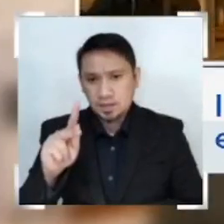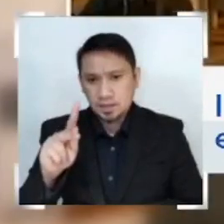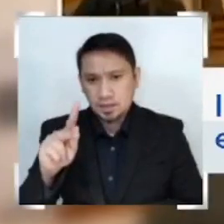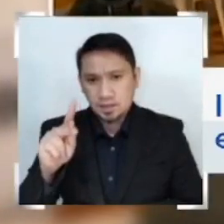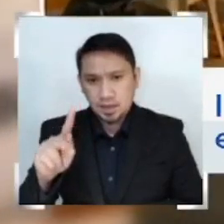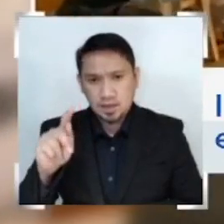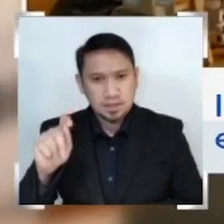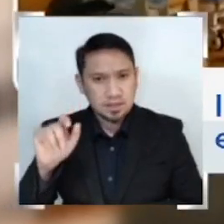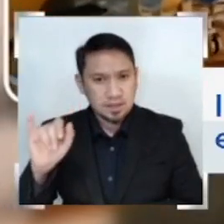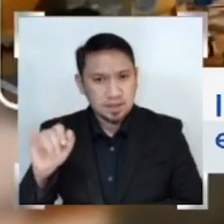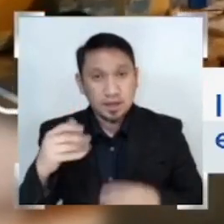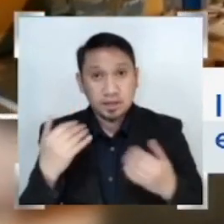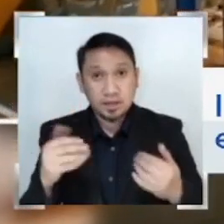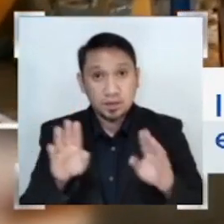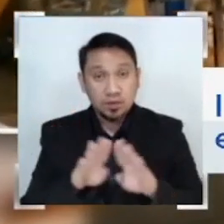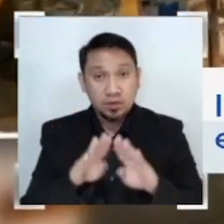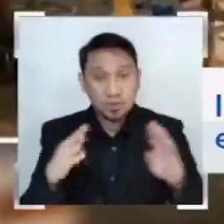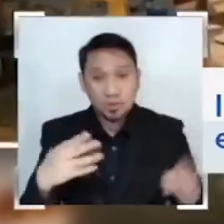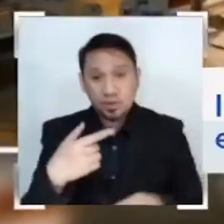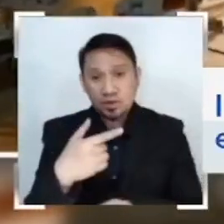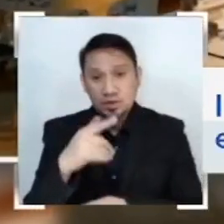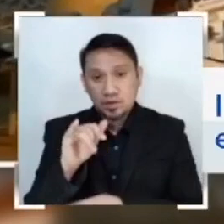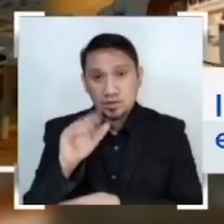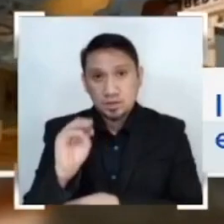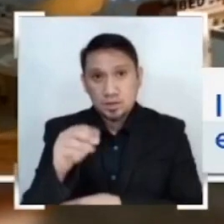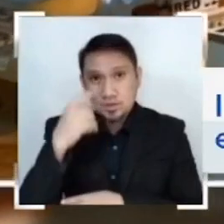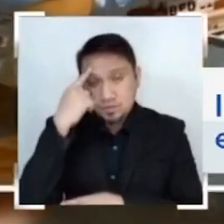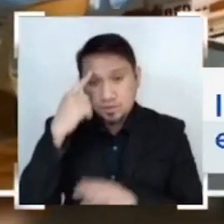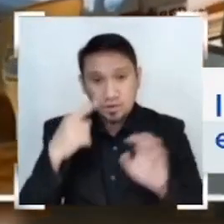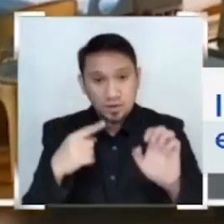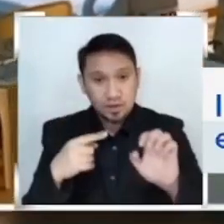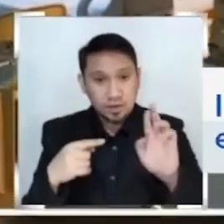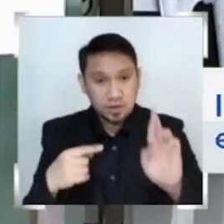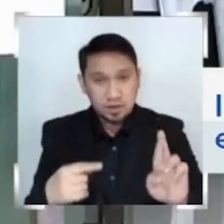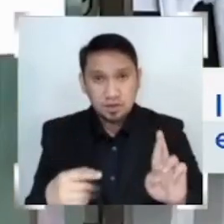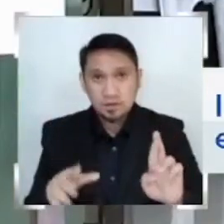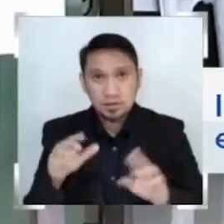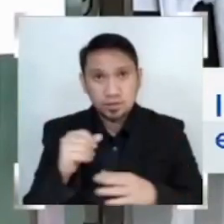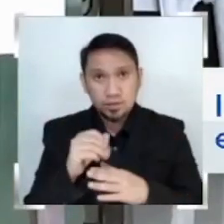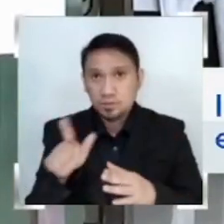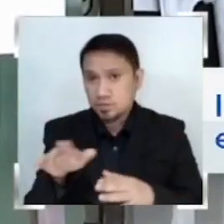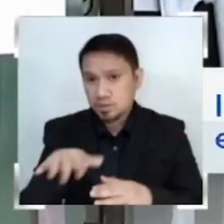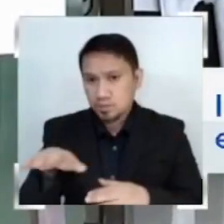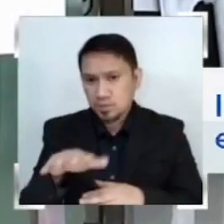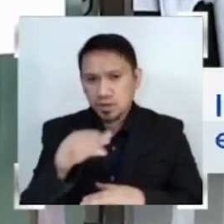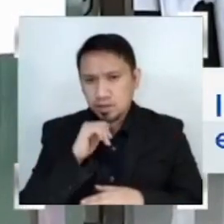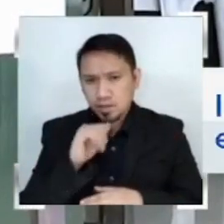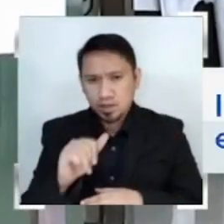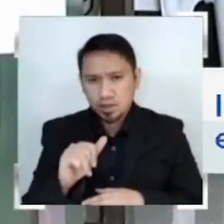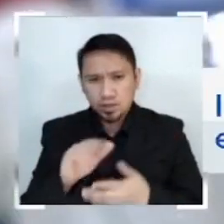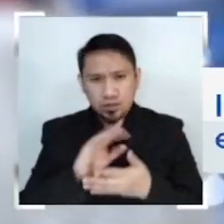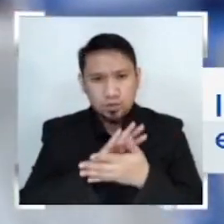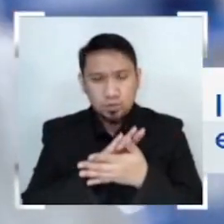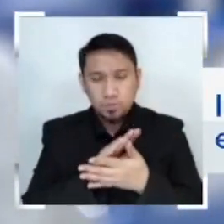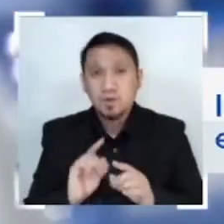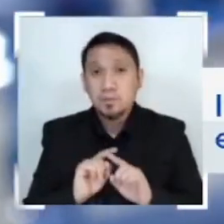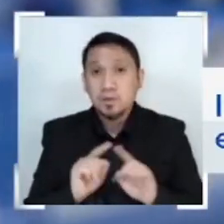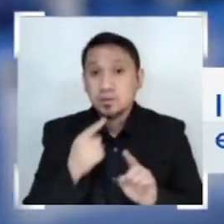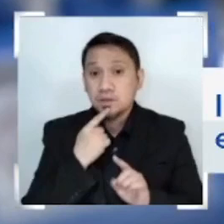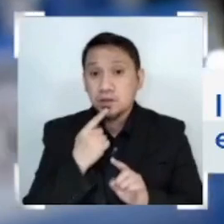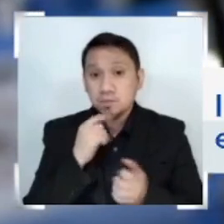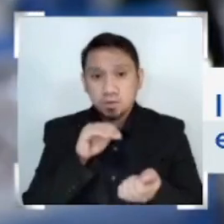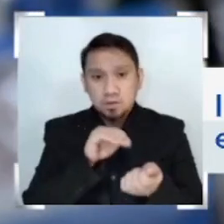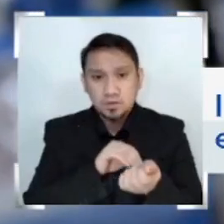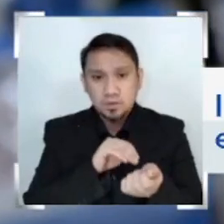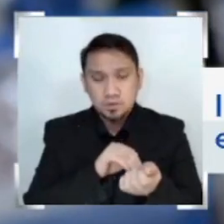na nila ang kanilang gym para sa ER patients. Karamihan din ay non-COVID. Pero para kay Dr. Edsel Salvanya, espesyalista